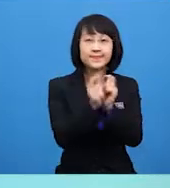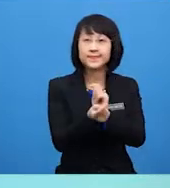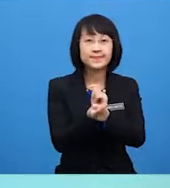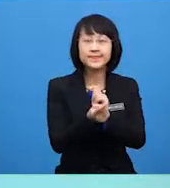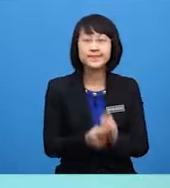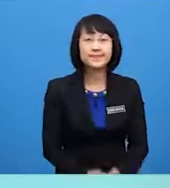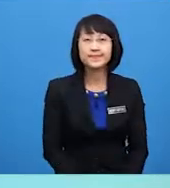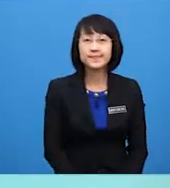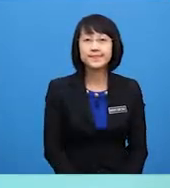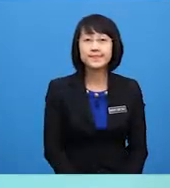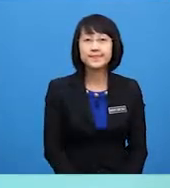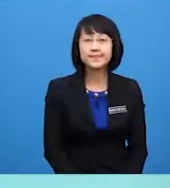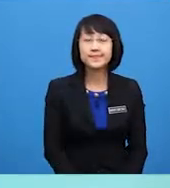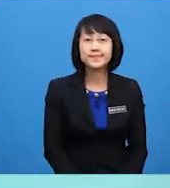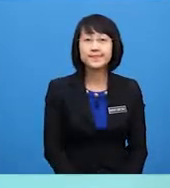ditukarkan.